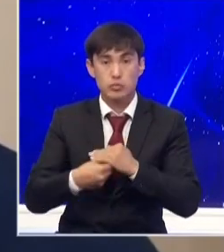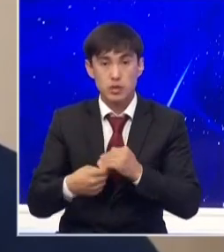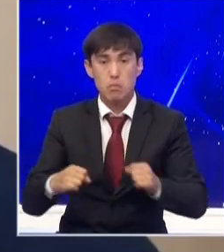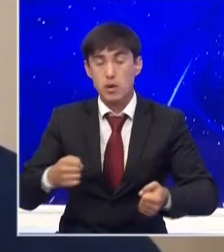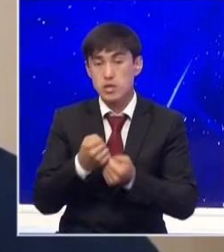эту